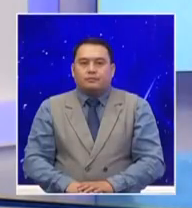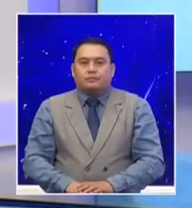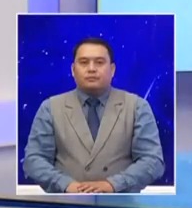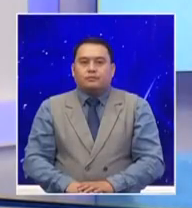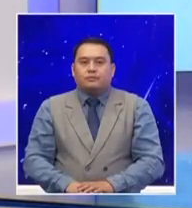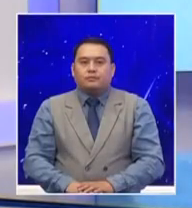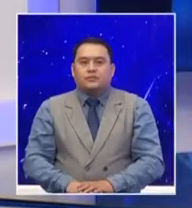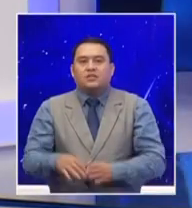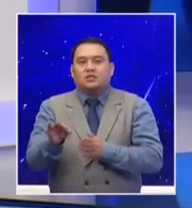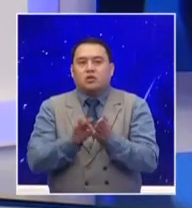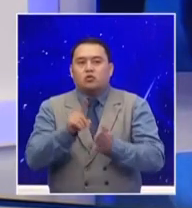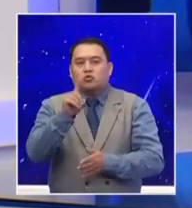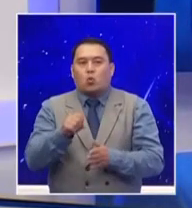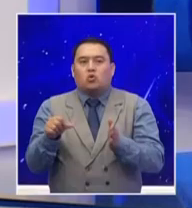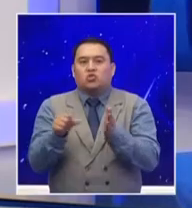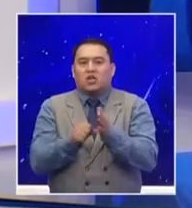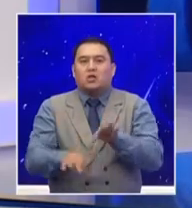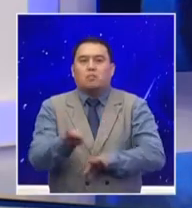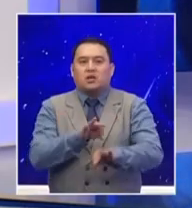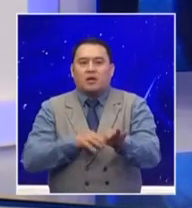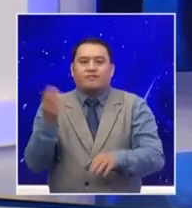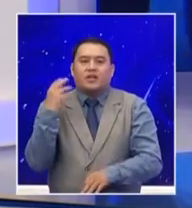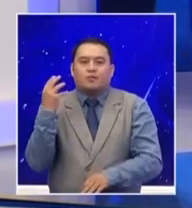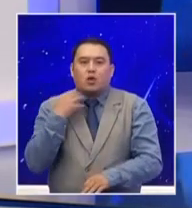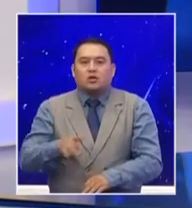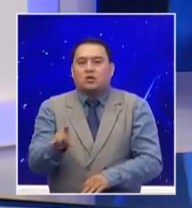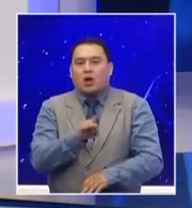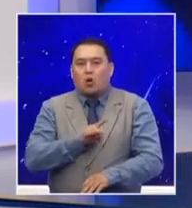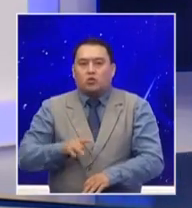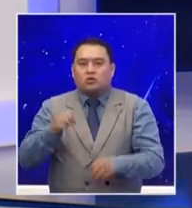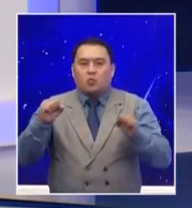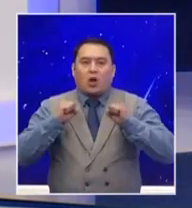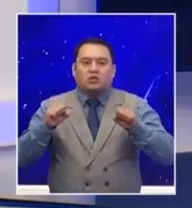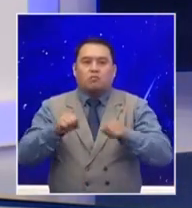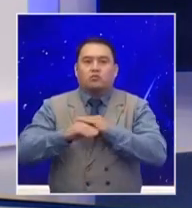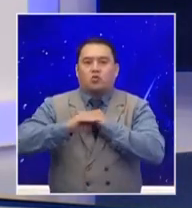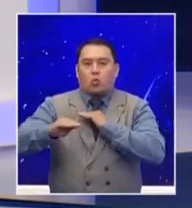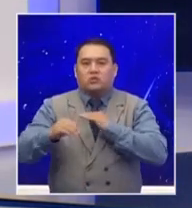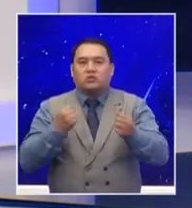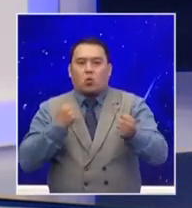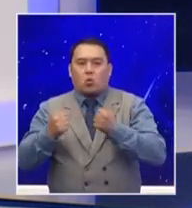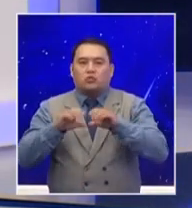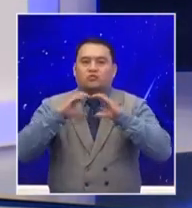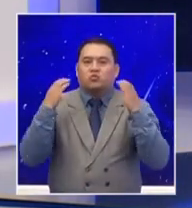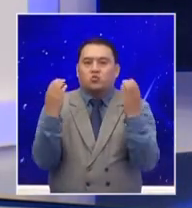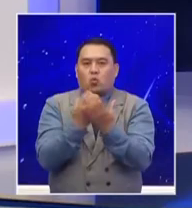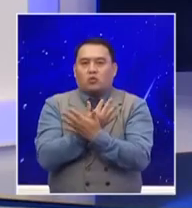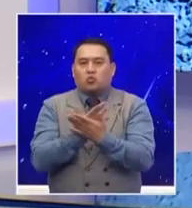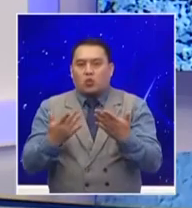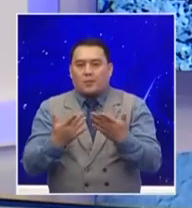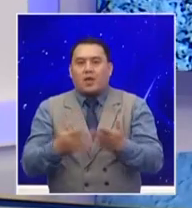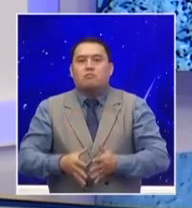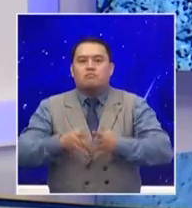Строительный бум. Сразу 106 проектов реализуется в Кирбулакском районе. В их числе спортивные площадки, стадионы, школы и другие